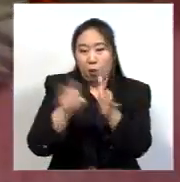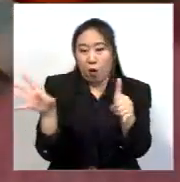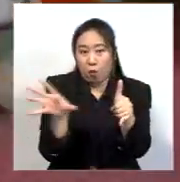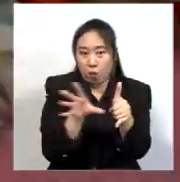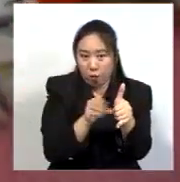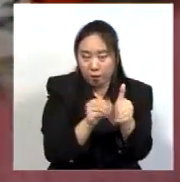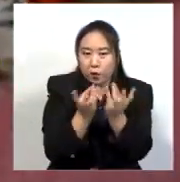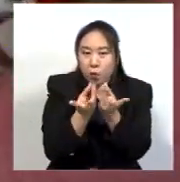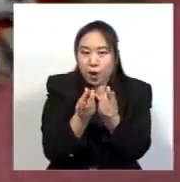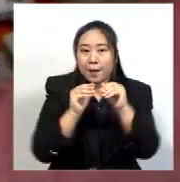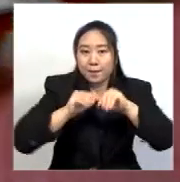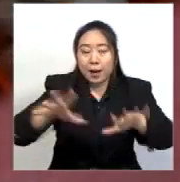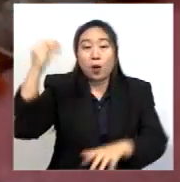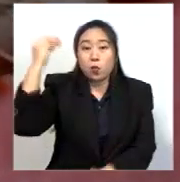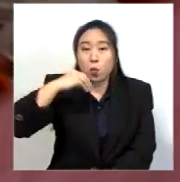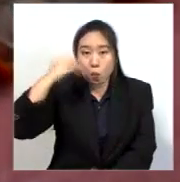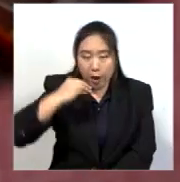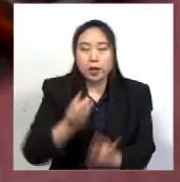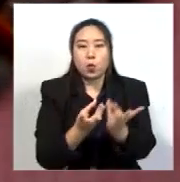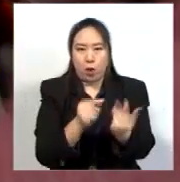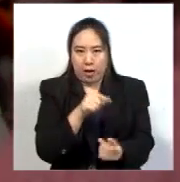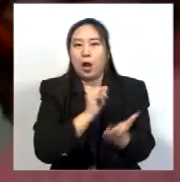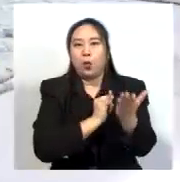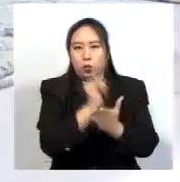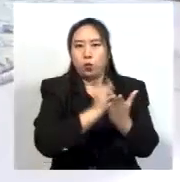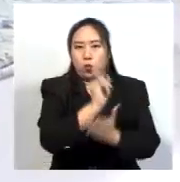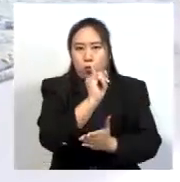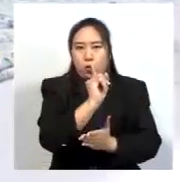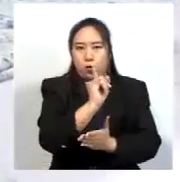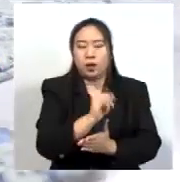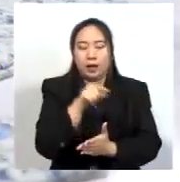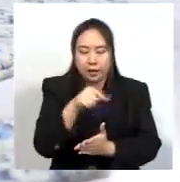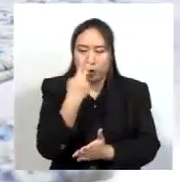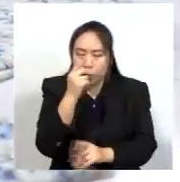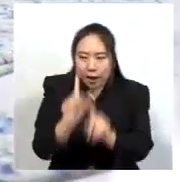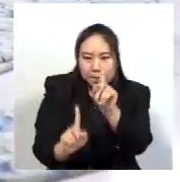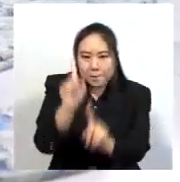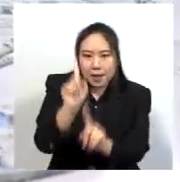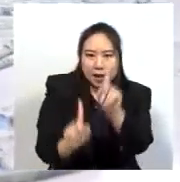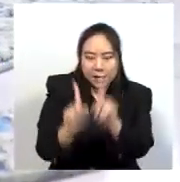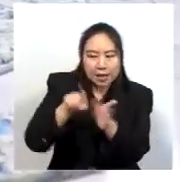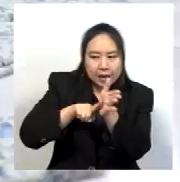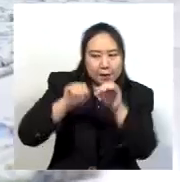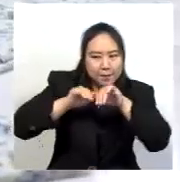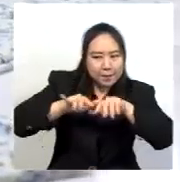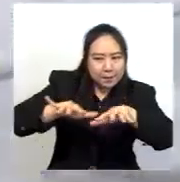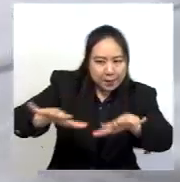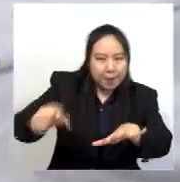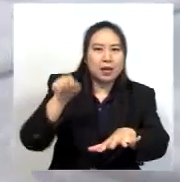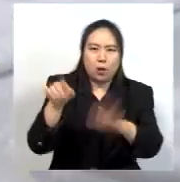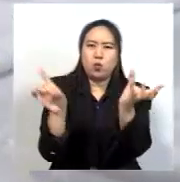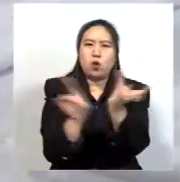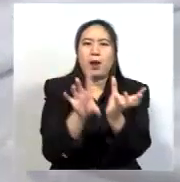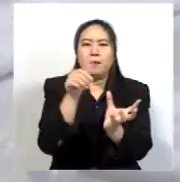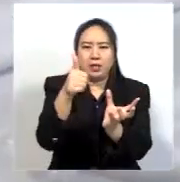รามีการรายงานกันทุกวันเนี่ยเป็นเลขที่มีความถูกต้องซึ่งเกิดจากการประเมินสถานการณ์การระบาดที่มีประสิทธิภ